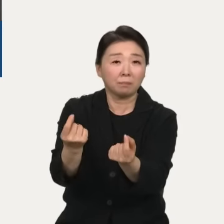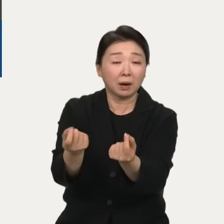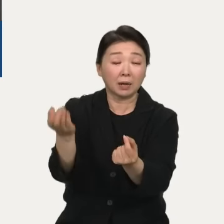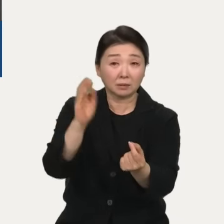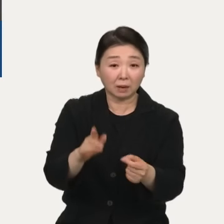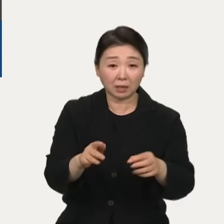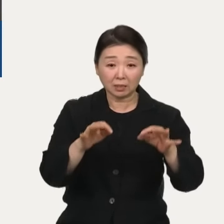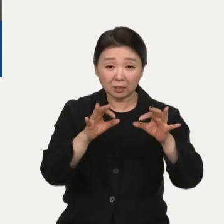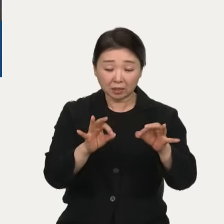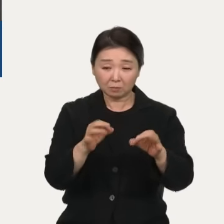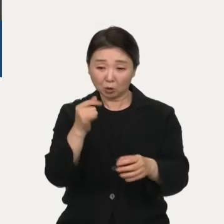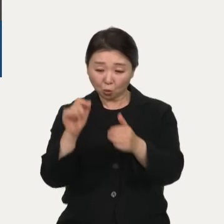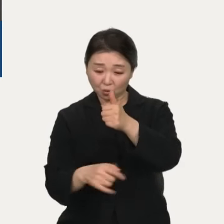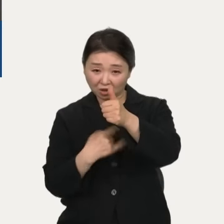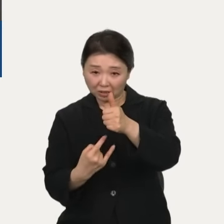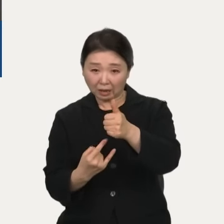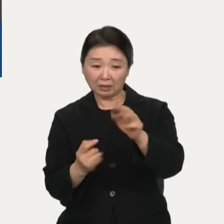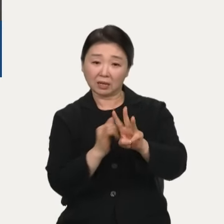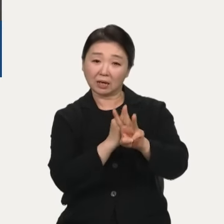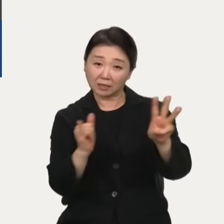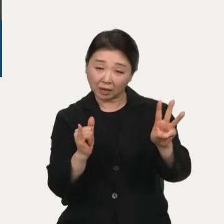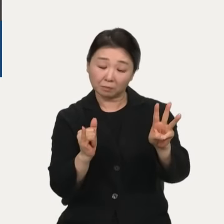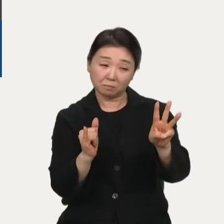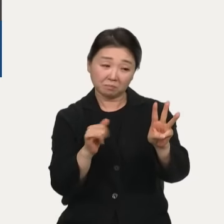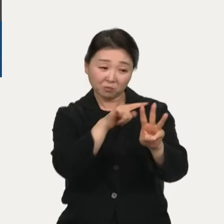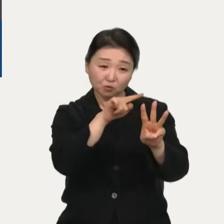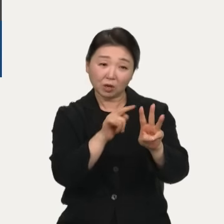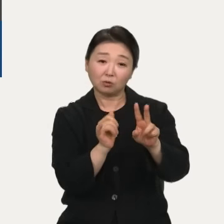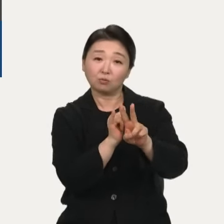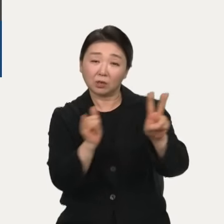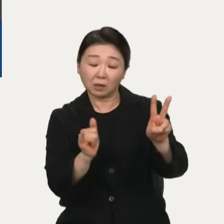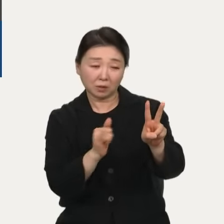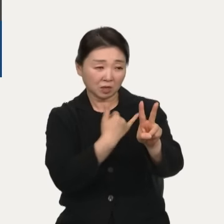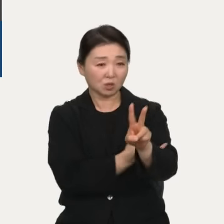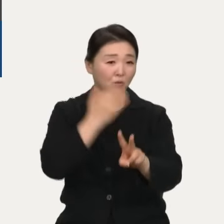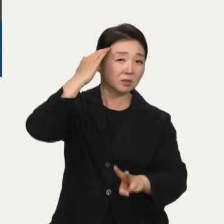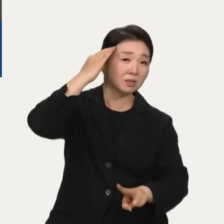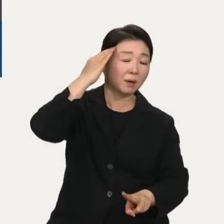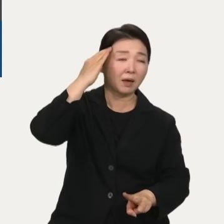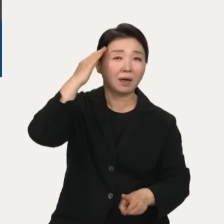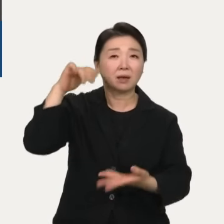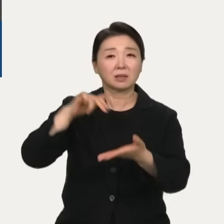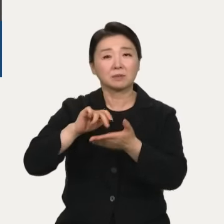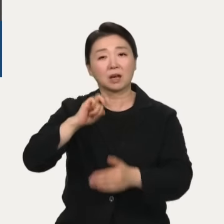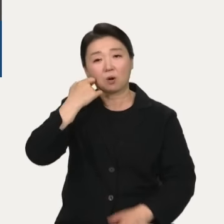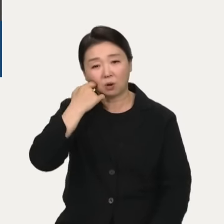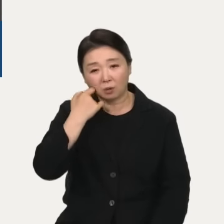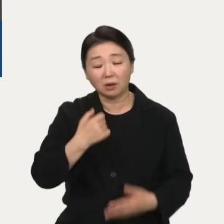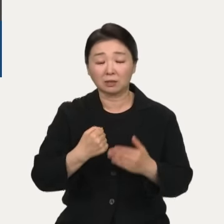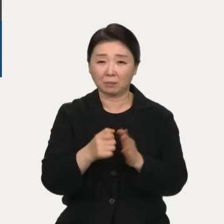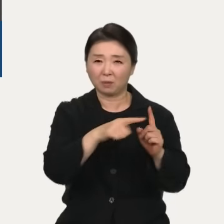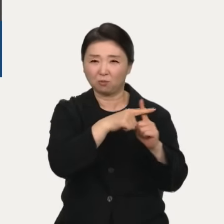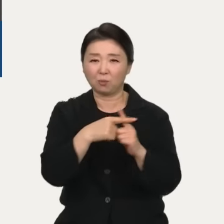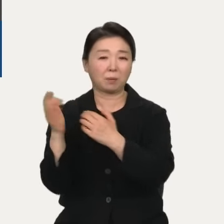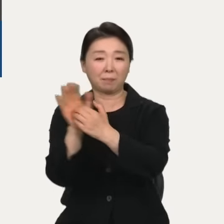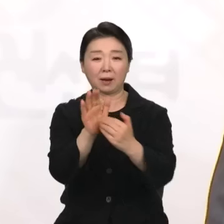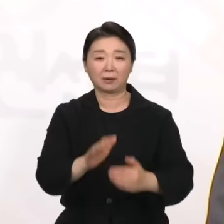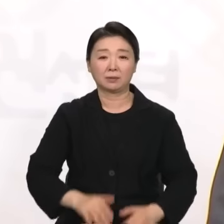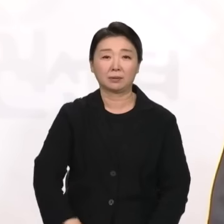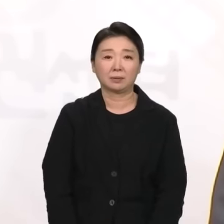김용원 소위원장이 3명 위원 중 2명이 인권 침해로 보기 어렵다라는 의견을 냈다며 일방적으로 기각해버린